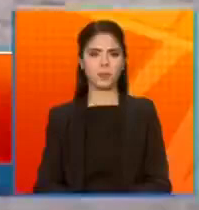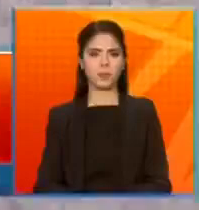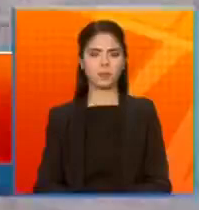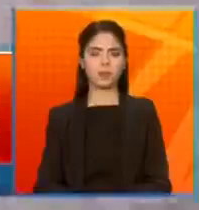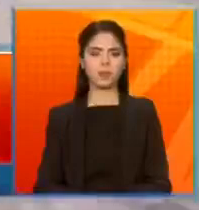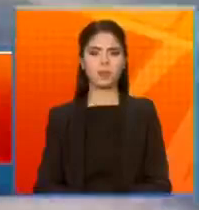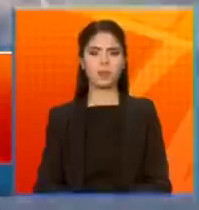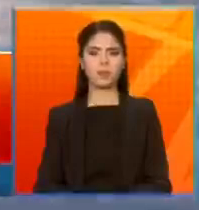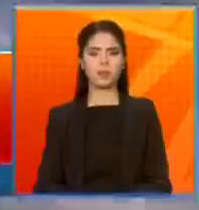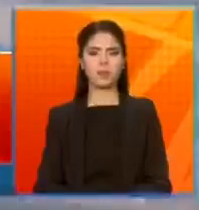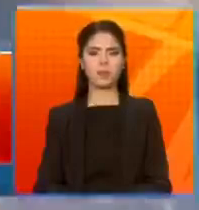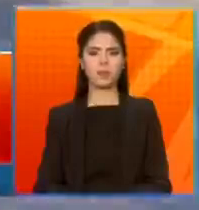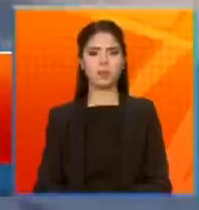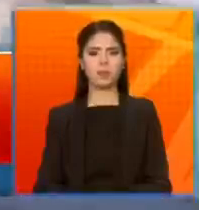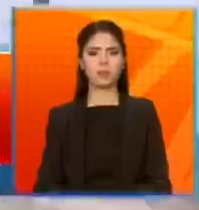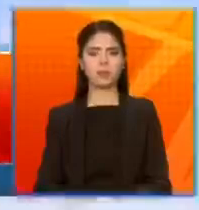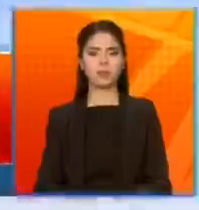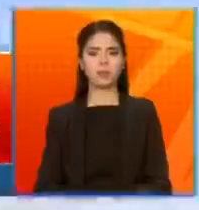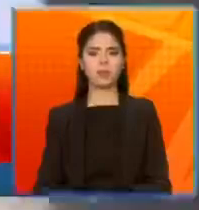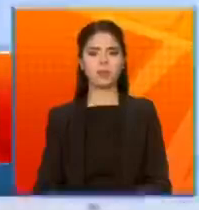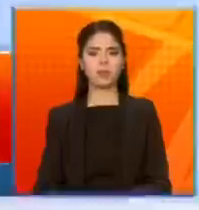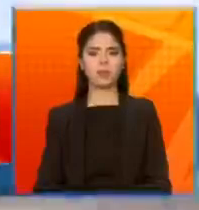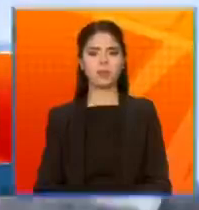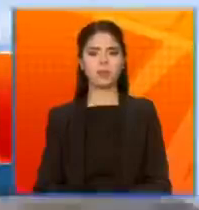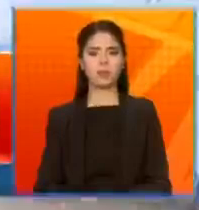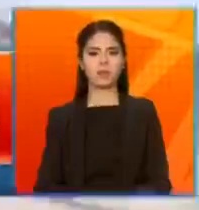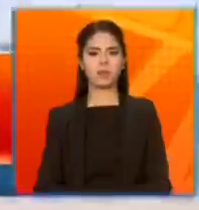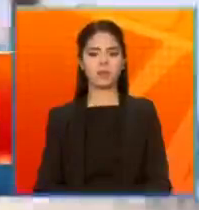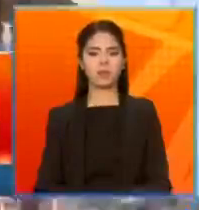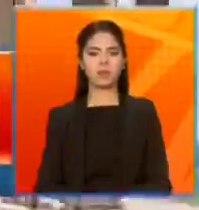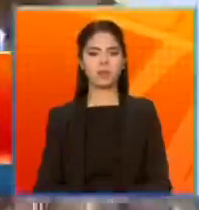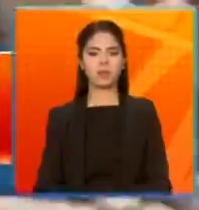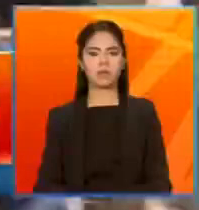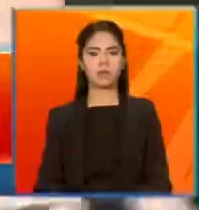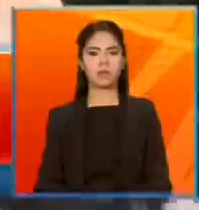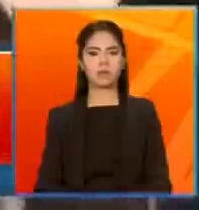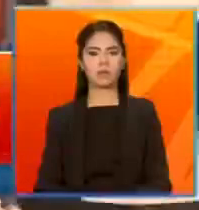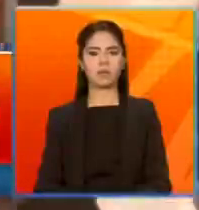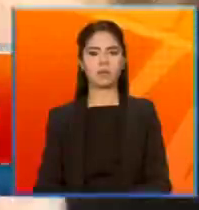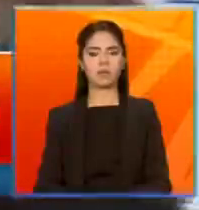Koş. Kayıtta mı?